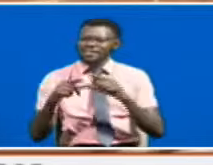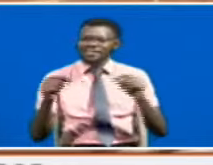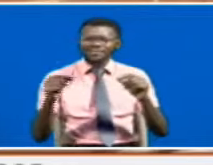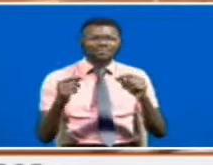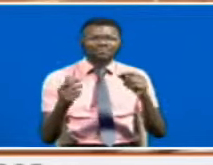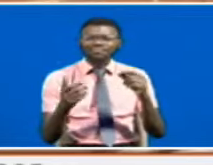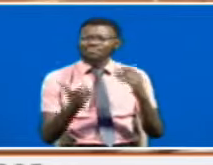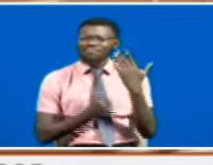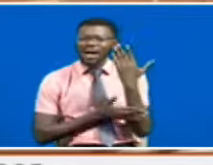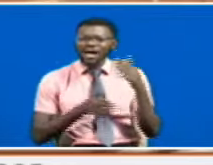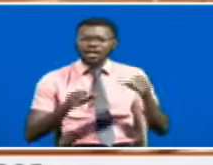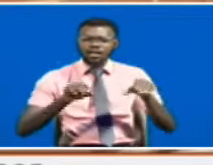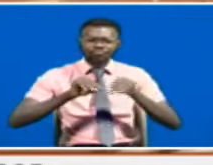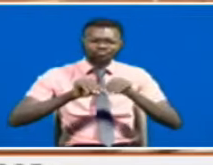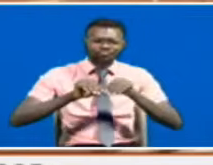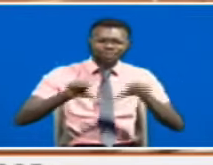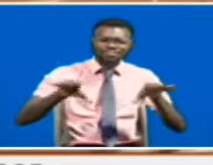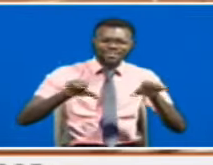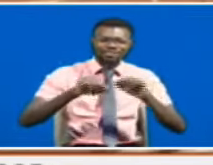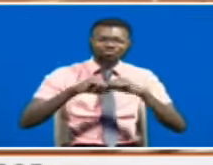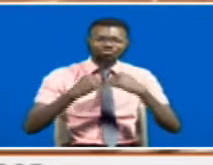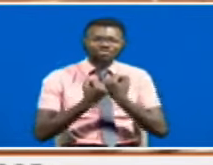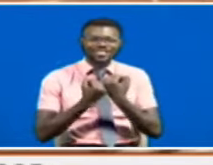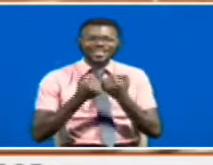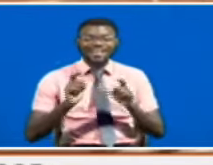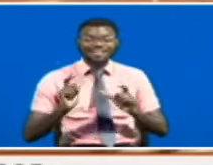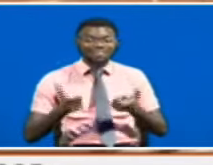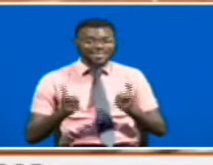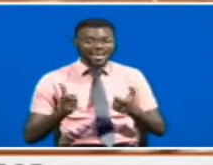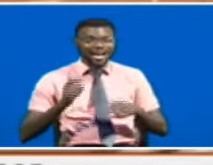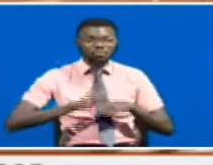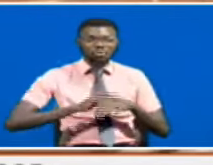the social media which may bring